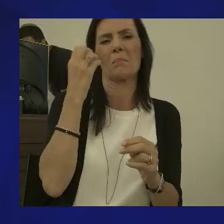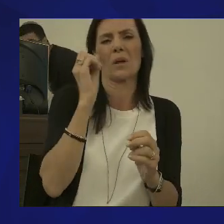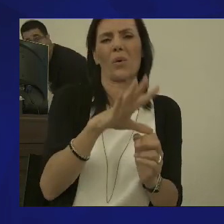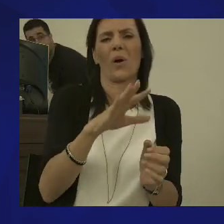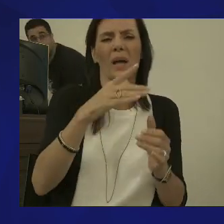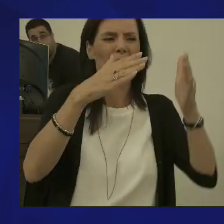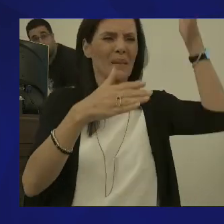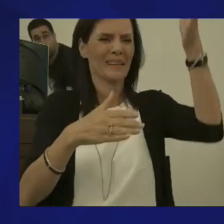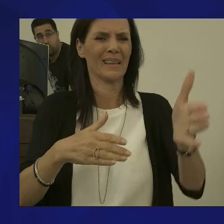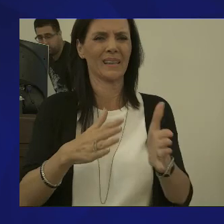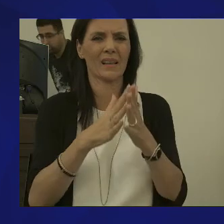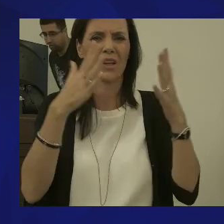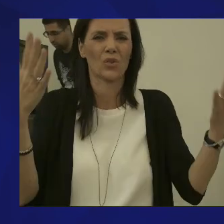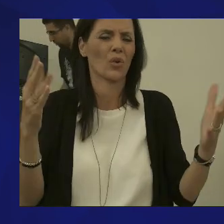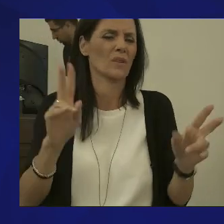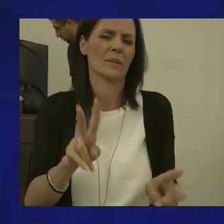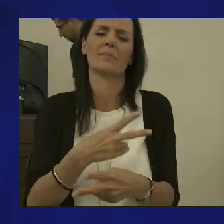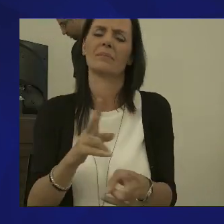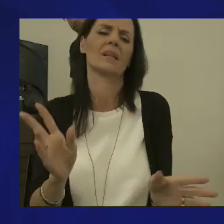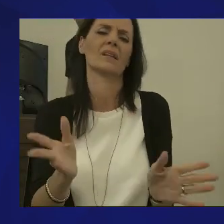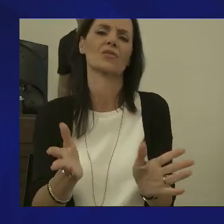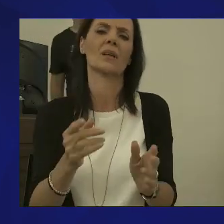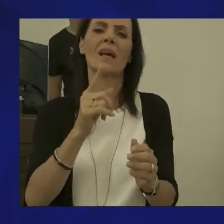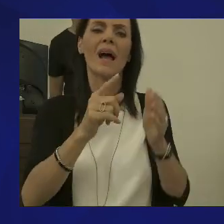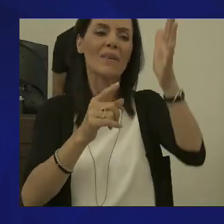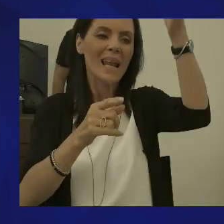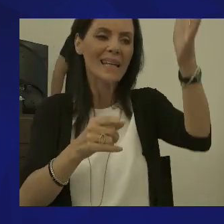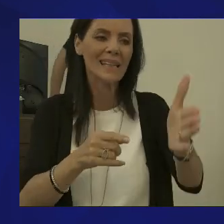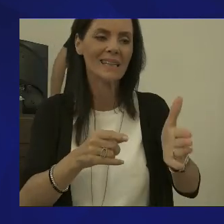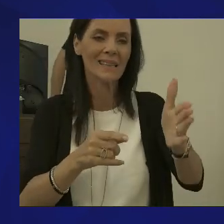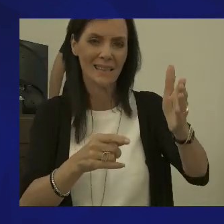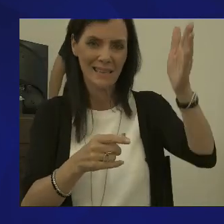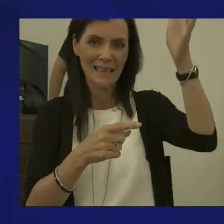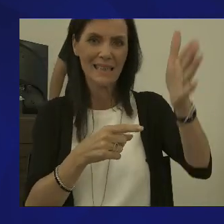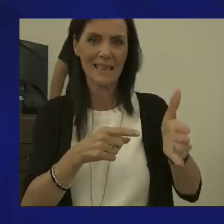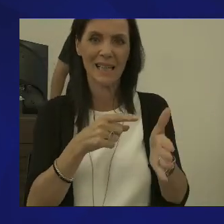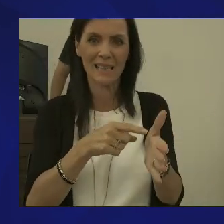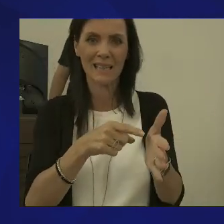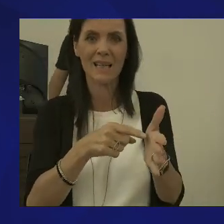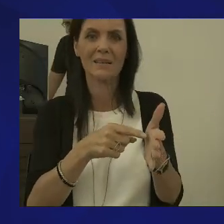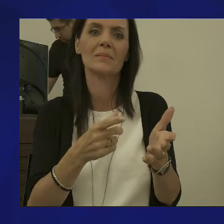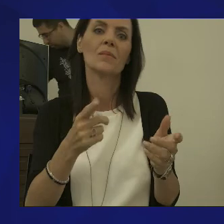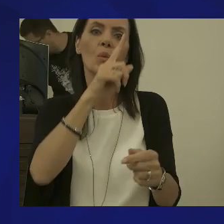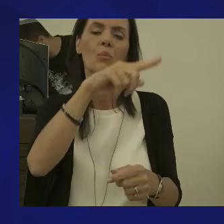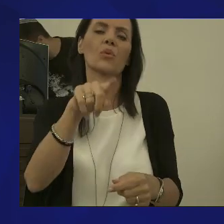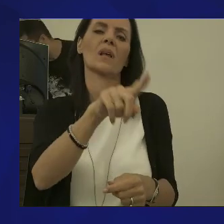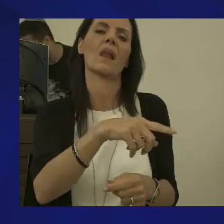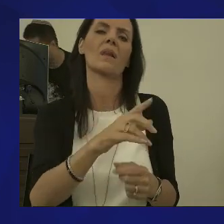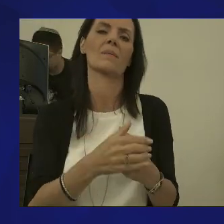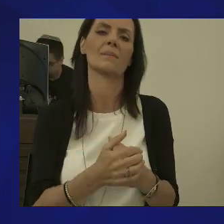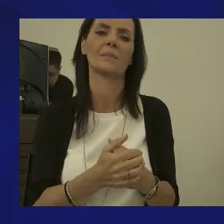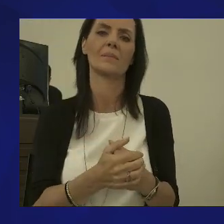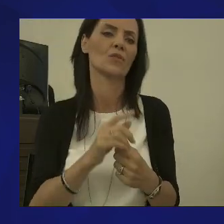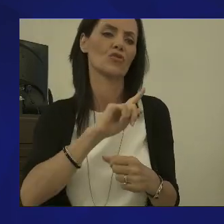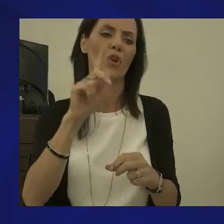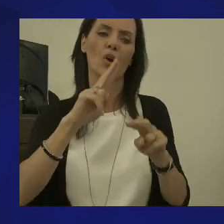גדול של 7-8 מטר, זה בלתי אפשרי. אבל הקיר הזה בוטל. לא בסדר, אבל צריך לעשות דקורציה של הקיר,